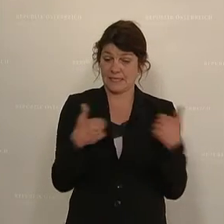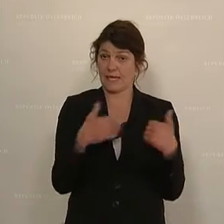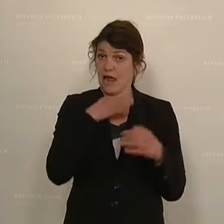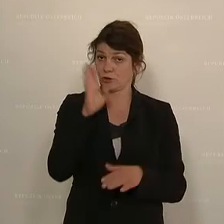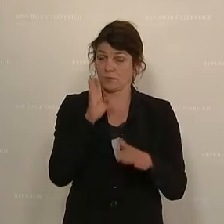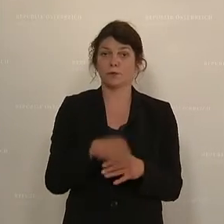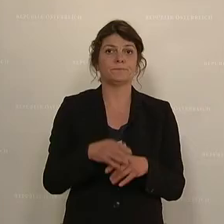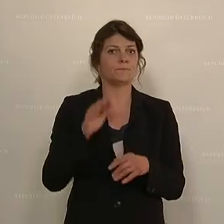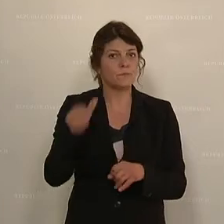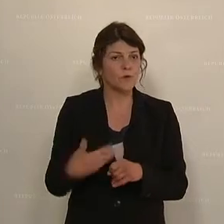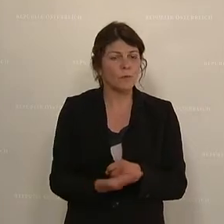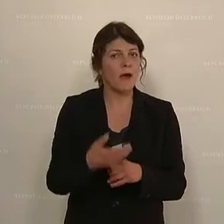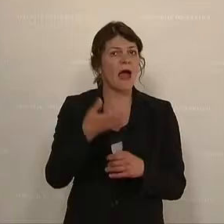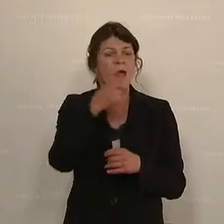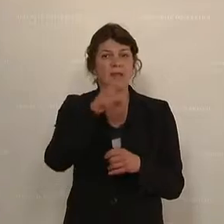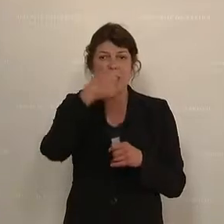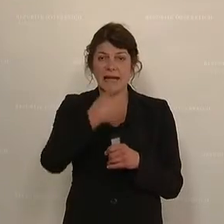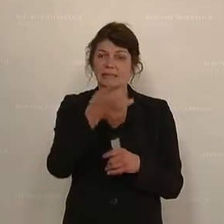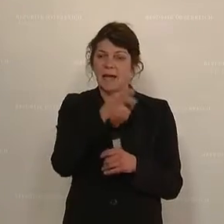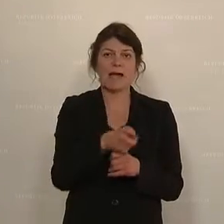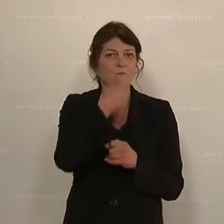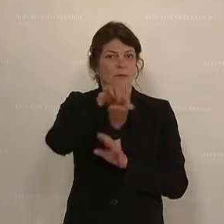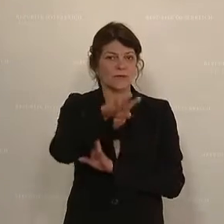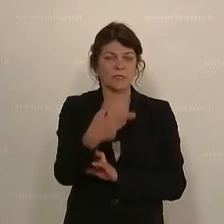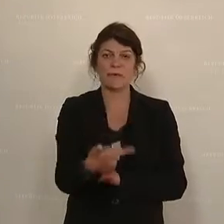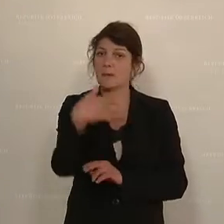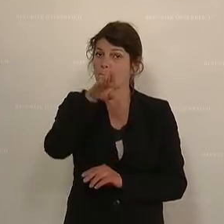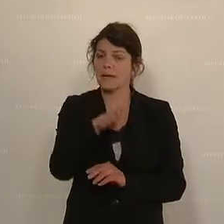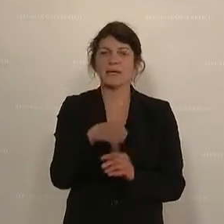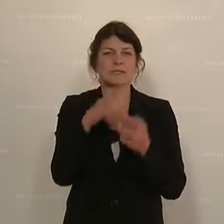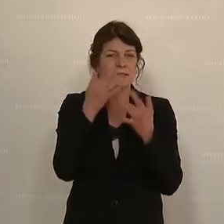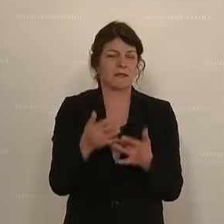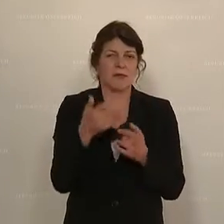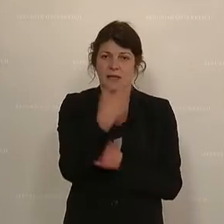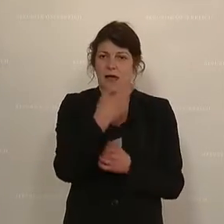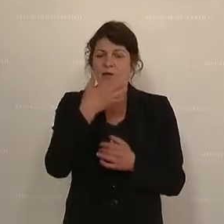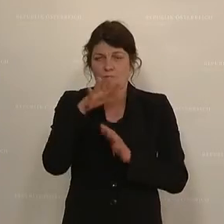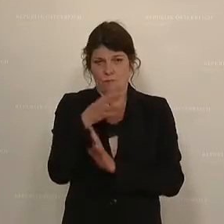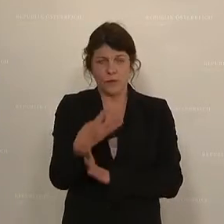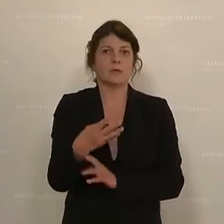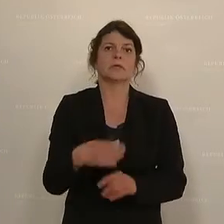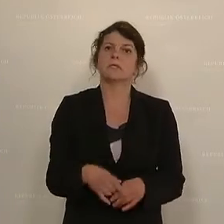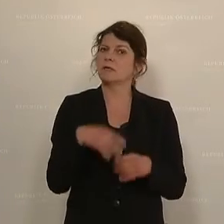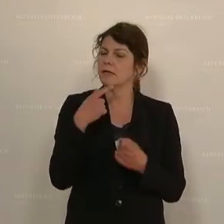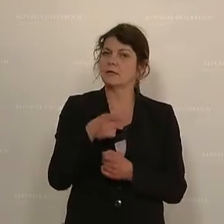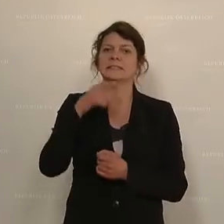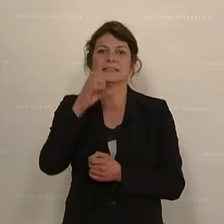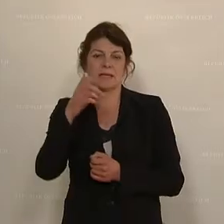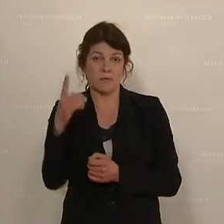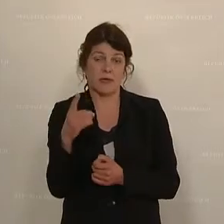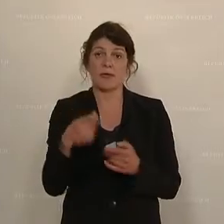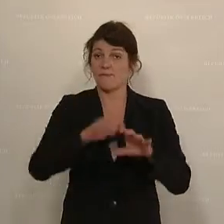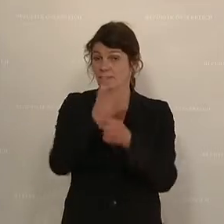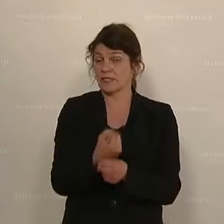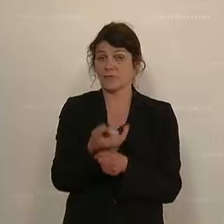Abstimmung über Artikel 1, Paragraf 124b, Ziffer 395, Lid C und D in der